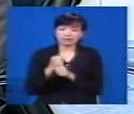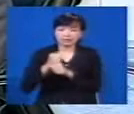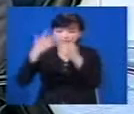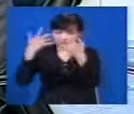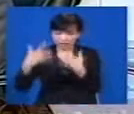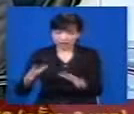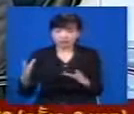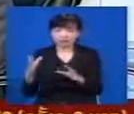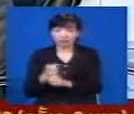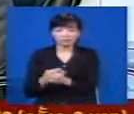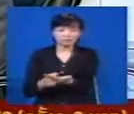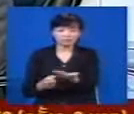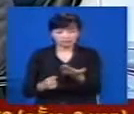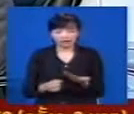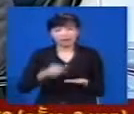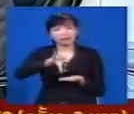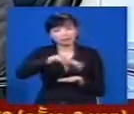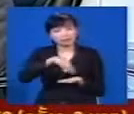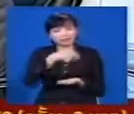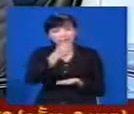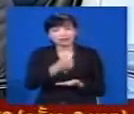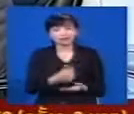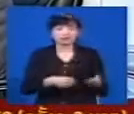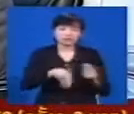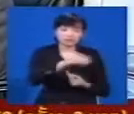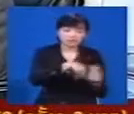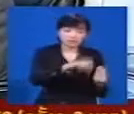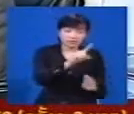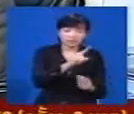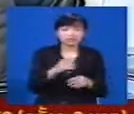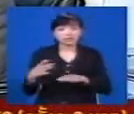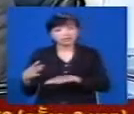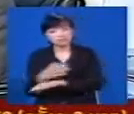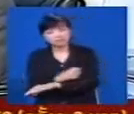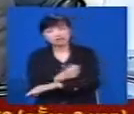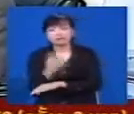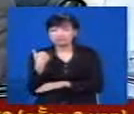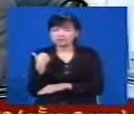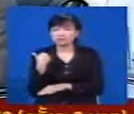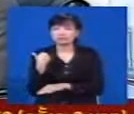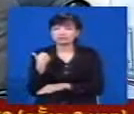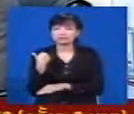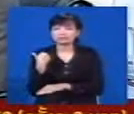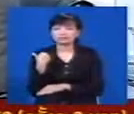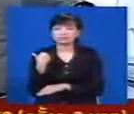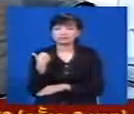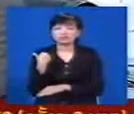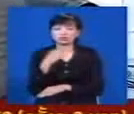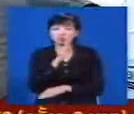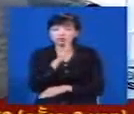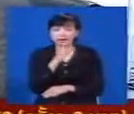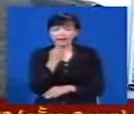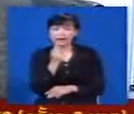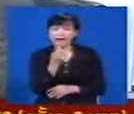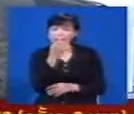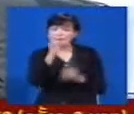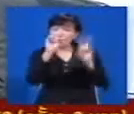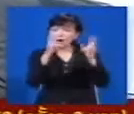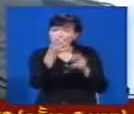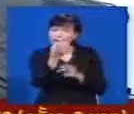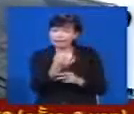นั่นหมายถึงว่าทั้งเศรษฐกิจสังคมและการเมืองอาจจะมีการแยกไปบอกว่า การที่จะสามารถทำได้เลยก็คือการปฏิบัติการห